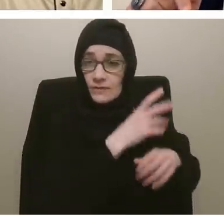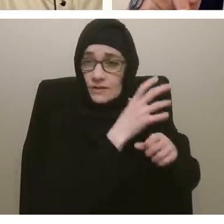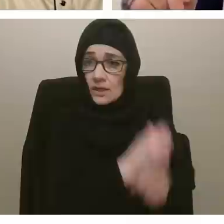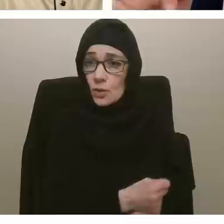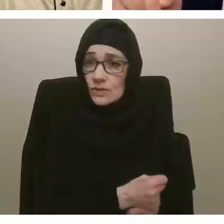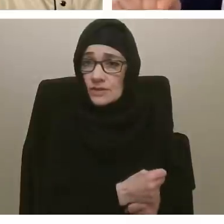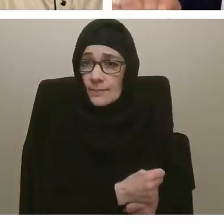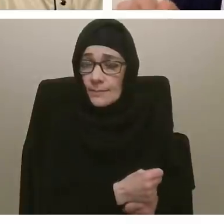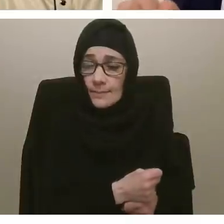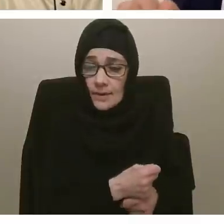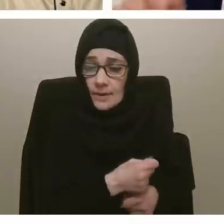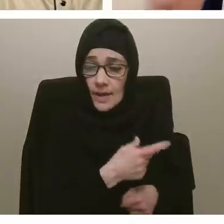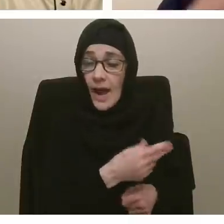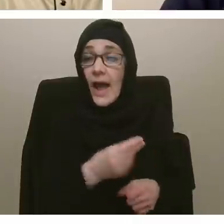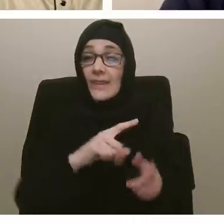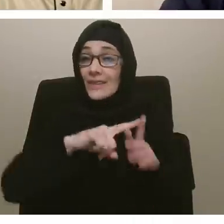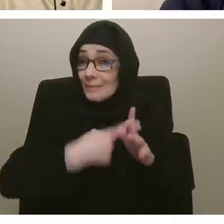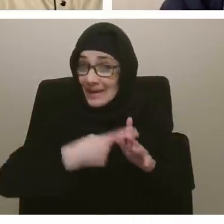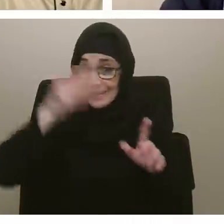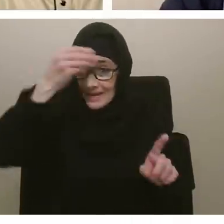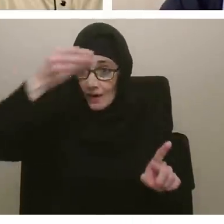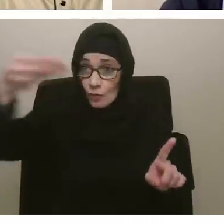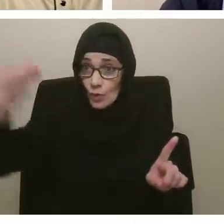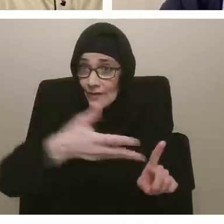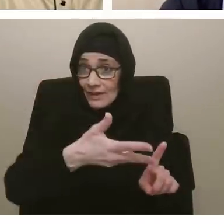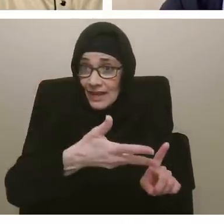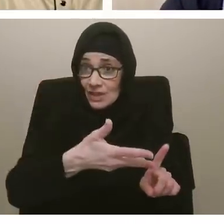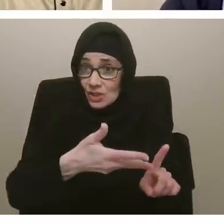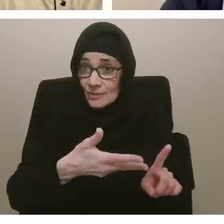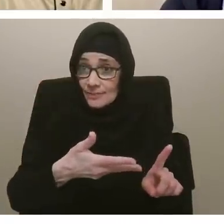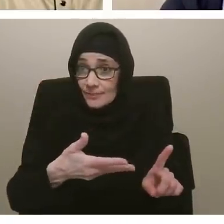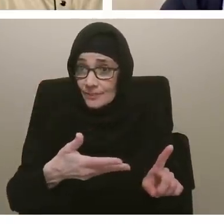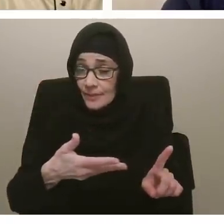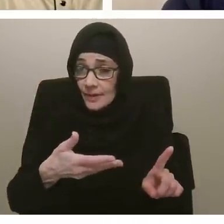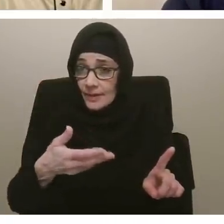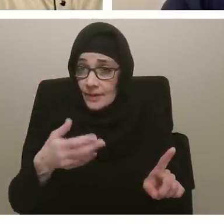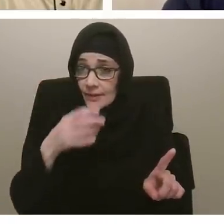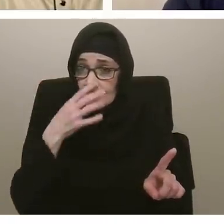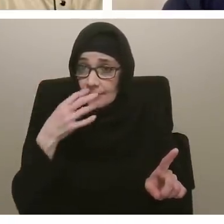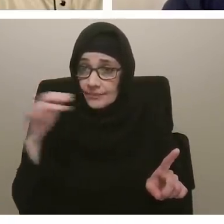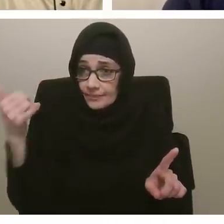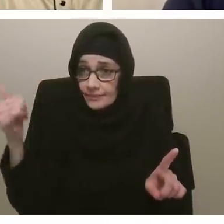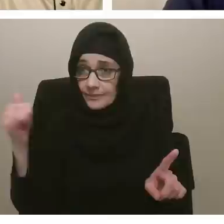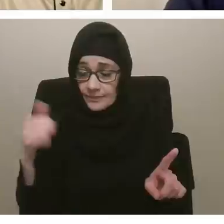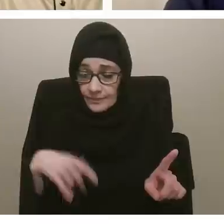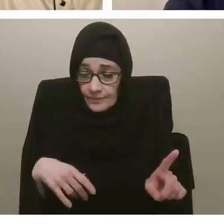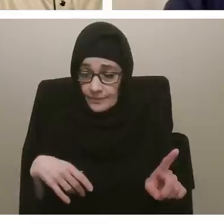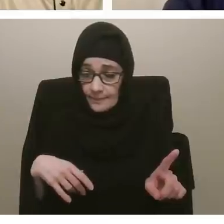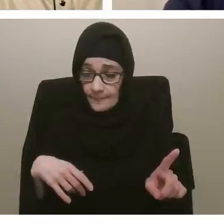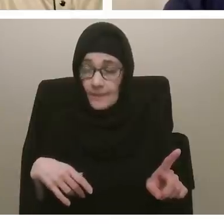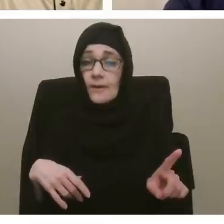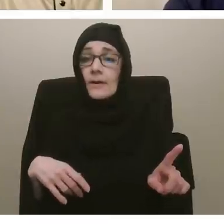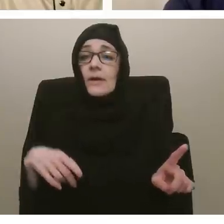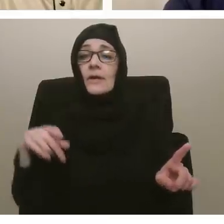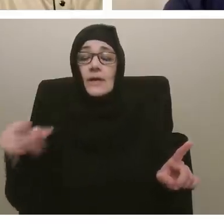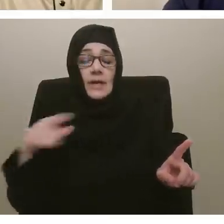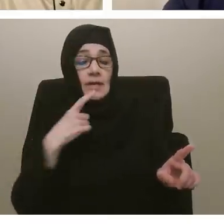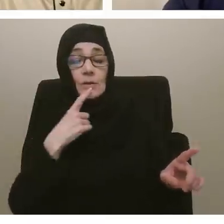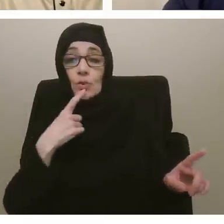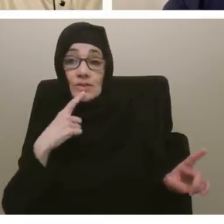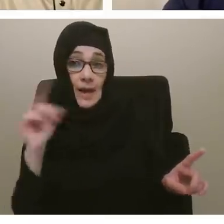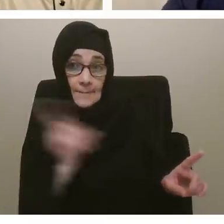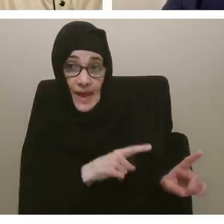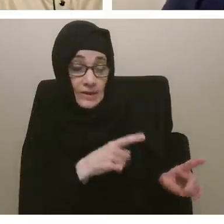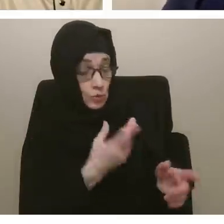the beginning of Revelation, he was دَثِرُونِي دَثِرُونِي زَمِّلُونِي زَمِّلُونِي, but then he was commanded to قُمْ, stand, وَلَمْ